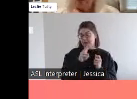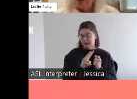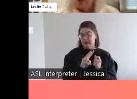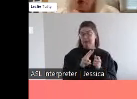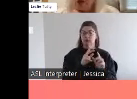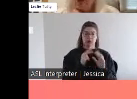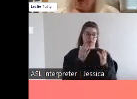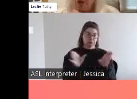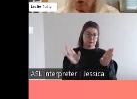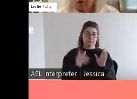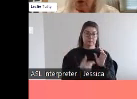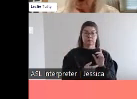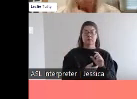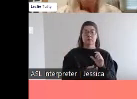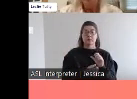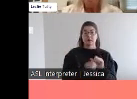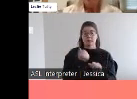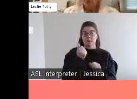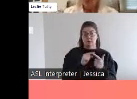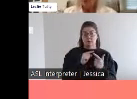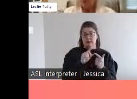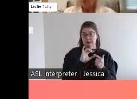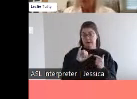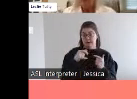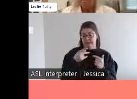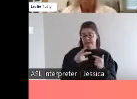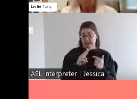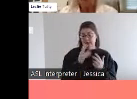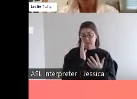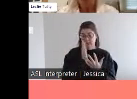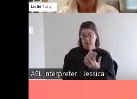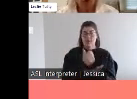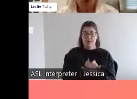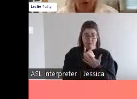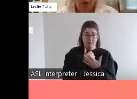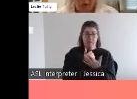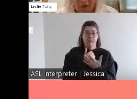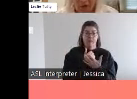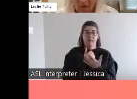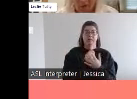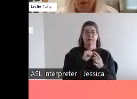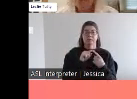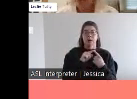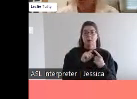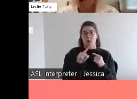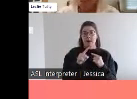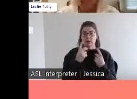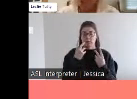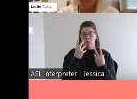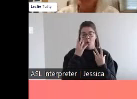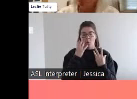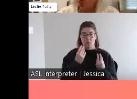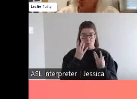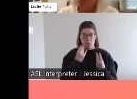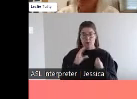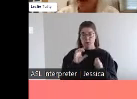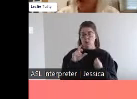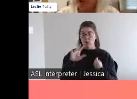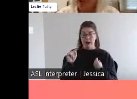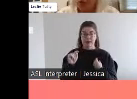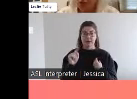que ces cas ne sont pas précis à la violence conjugale, mais la plupart ont trouvé les guérisons autochtones